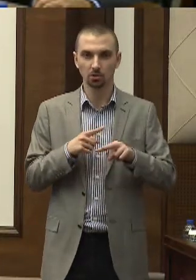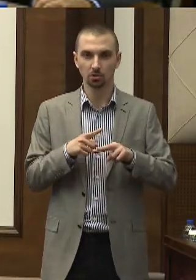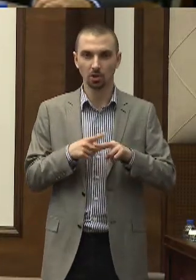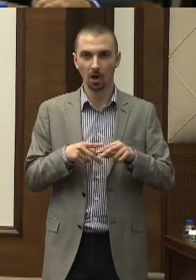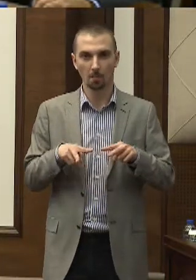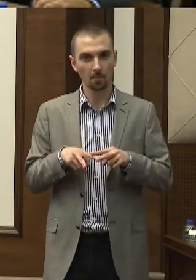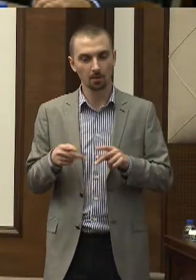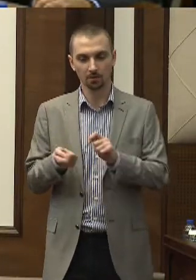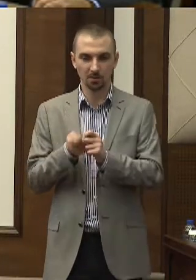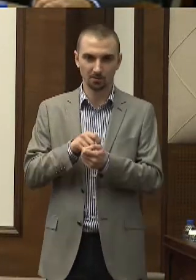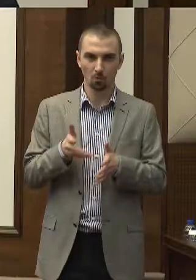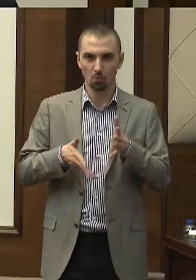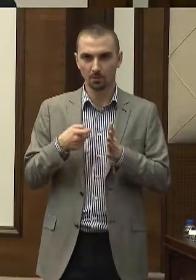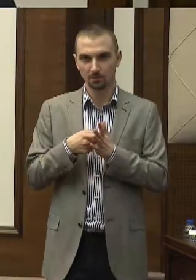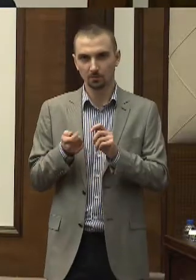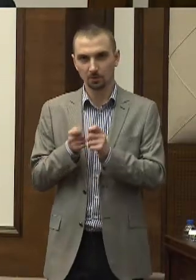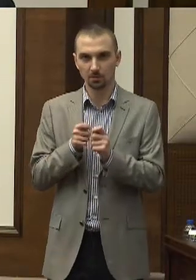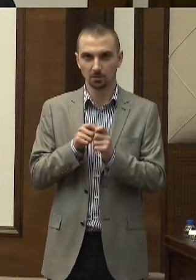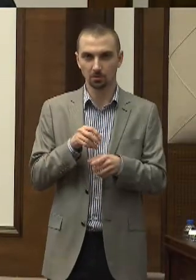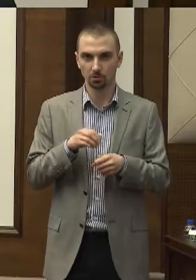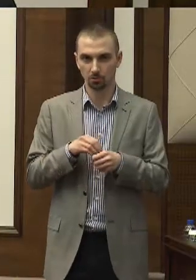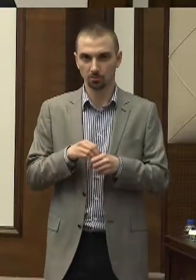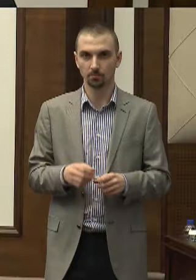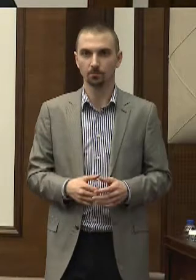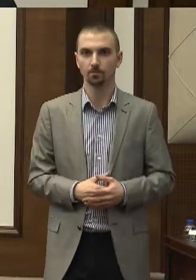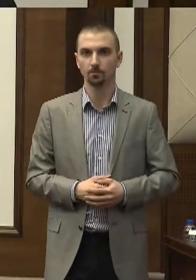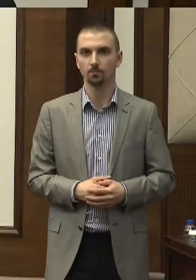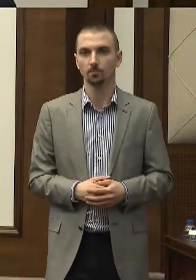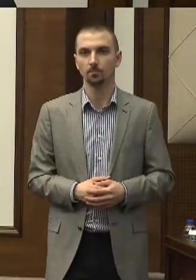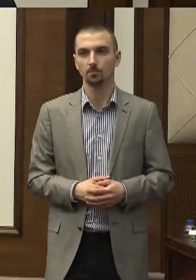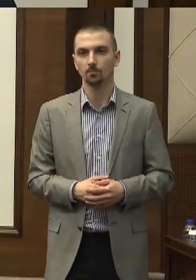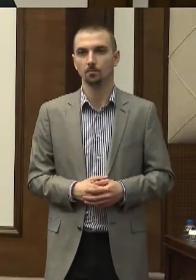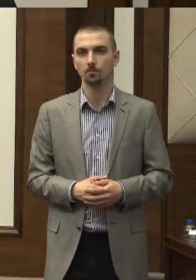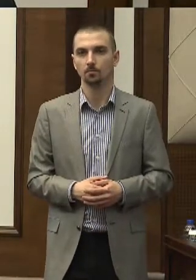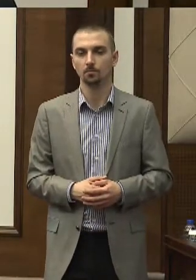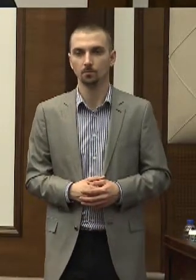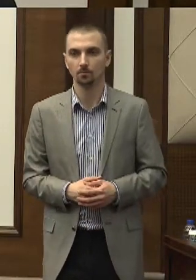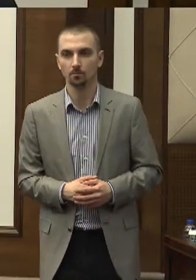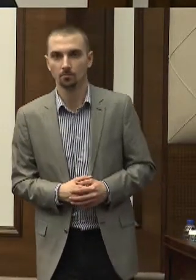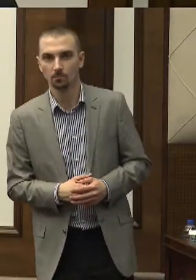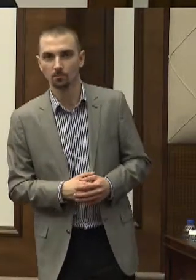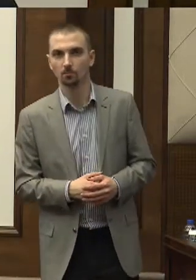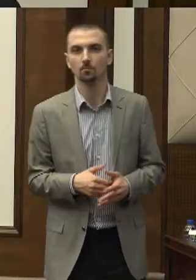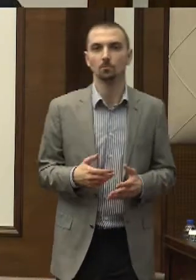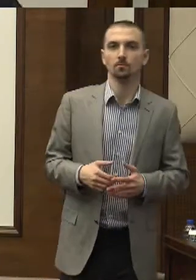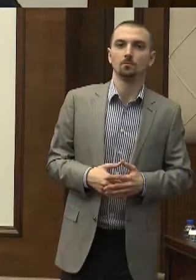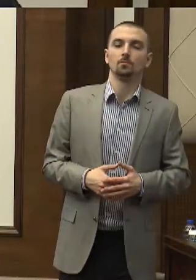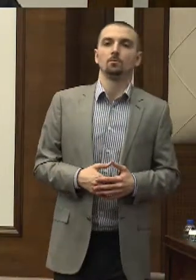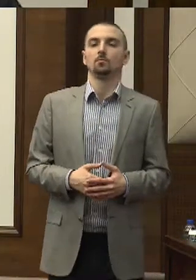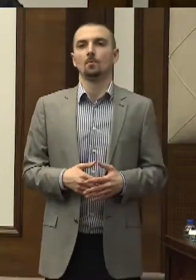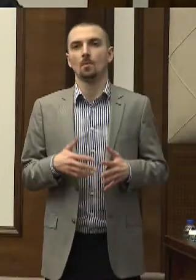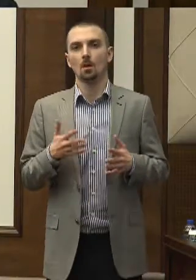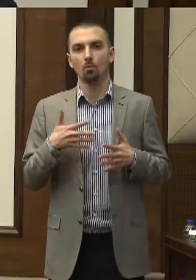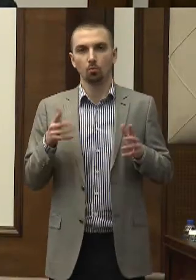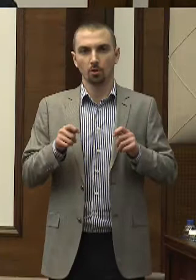olarak değiştirilmesi öneriliyor başkanım. Onur Market bizim şeyin yanında, Büyükçekmece Atatürk Kültür